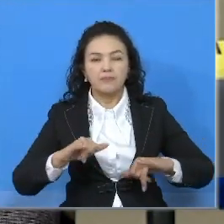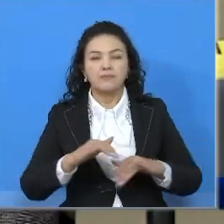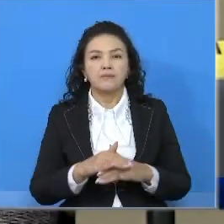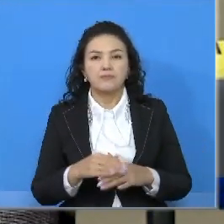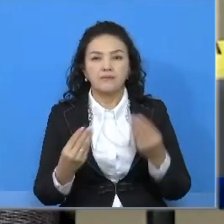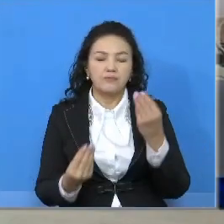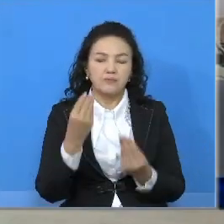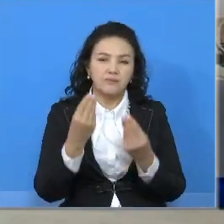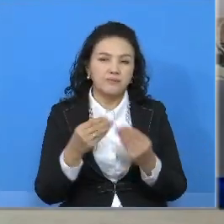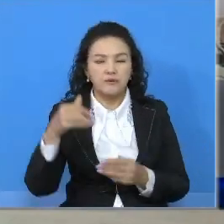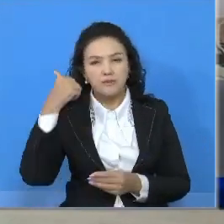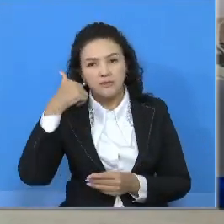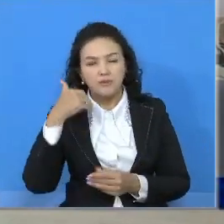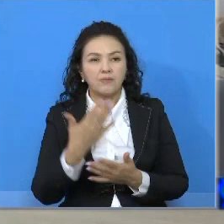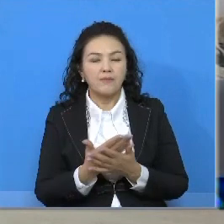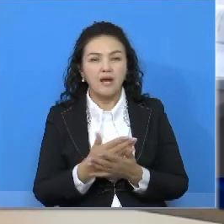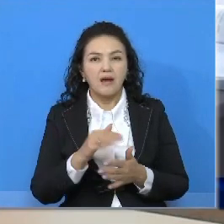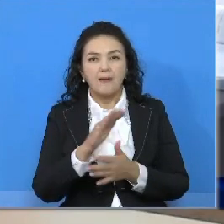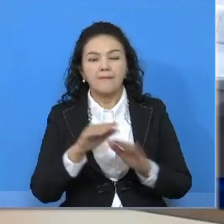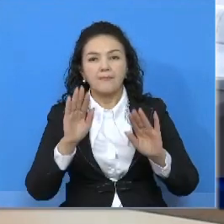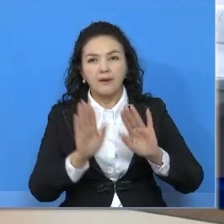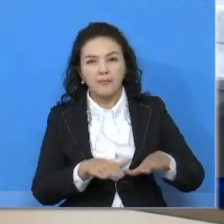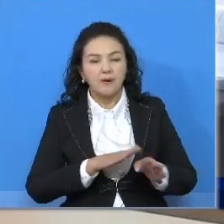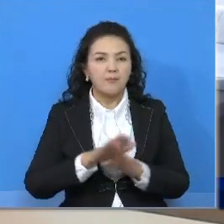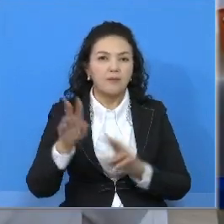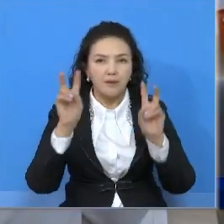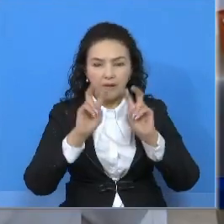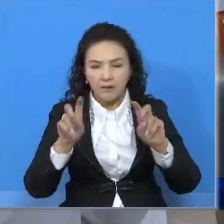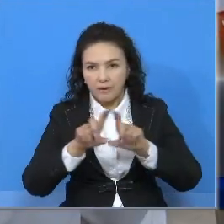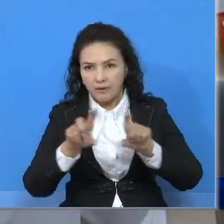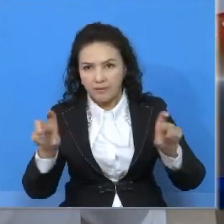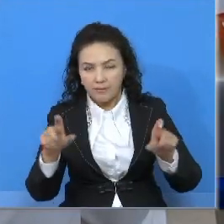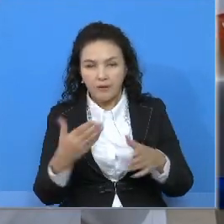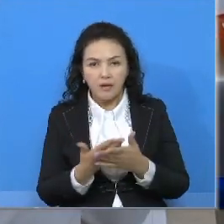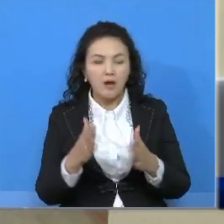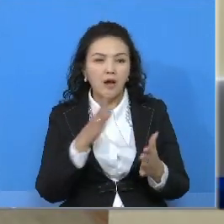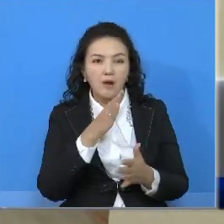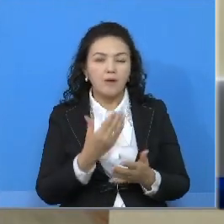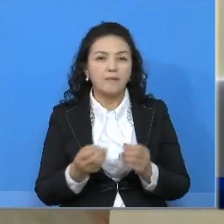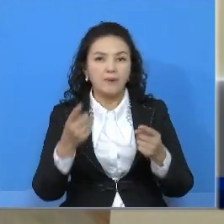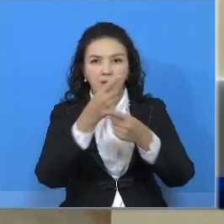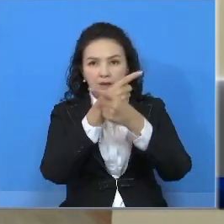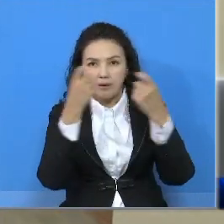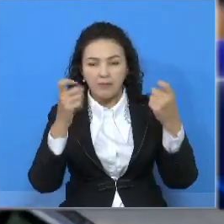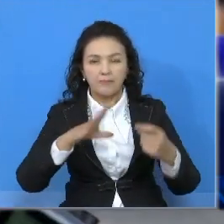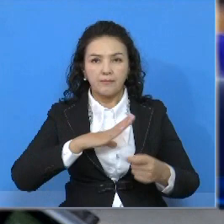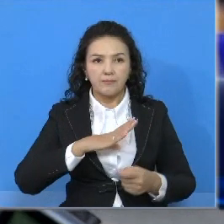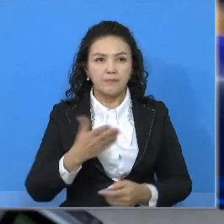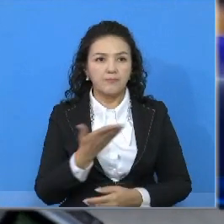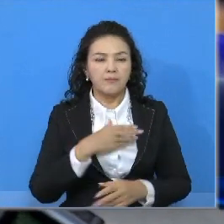в шутку звонят. Учебный процесс продолжился после полной проверки всех учебных заведений, в которые поступили сообщения.